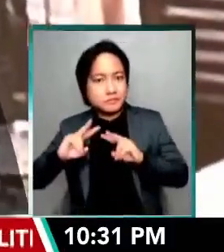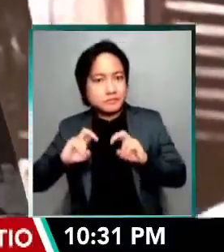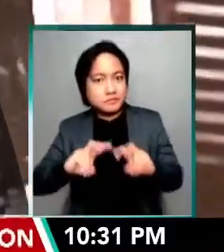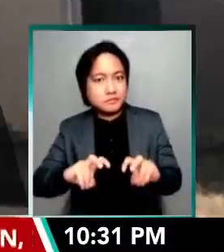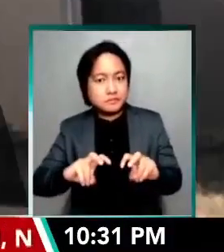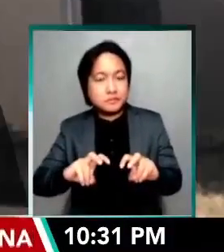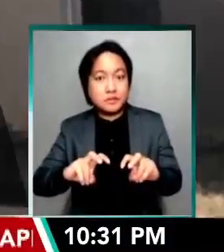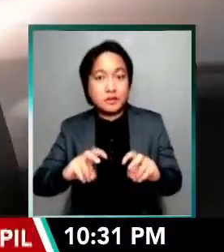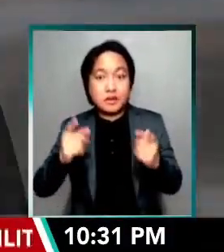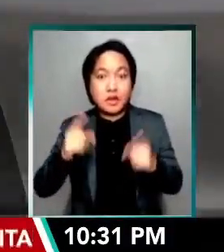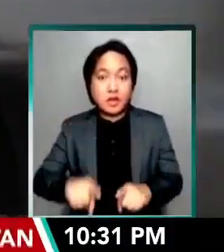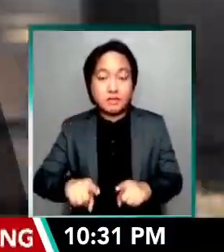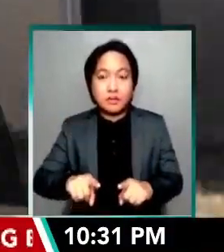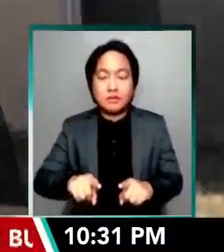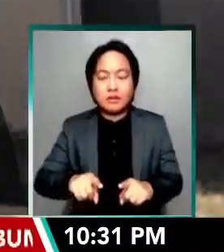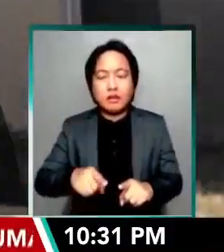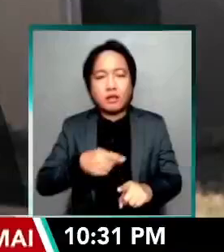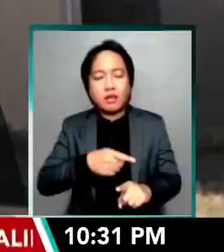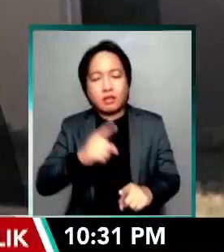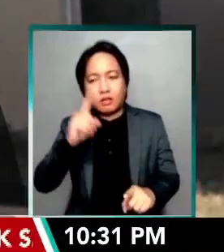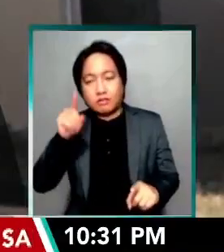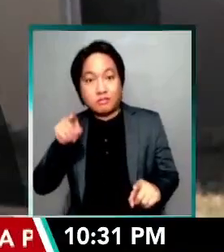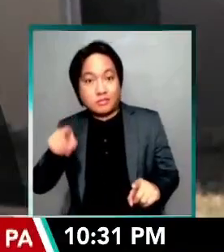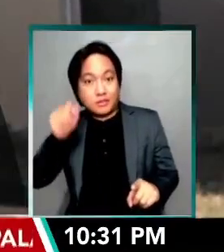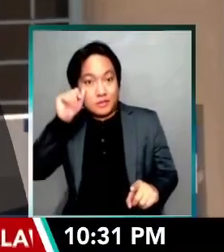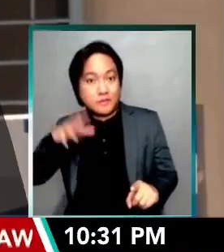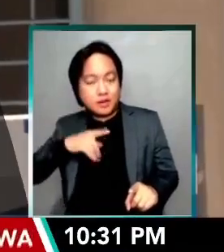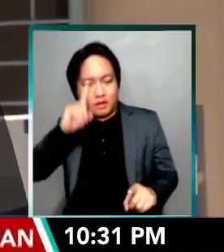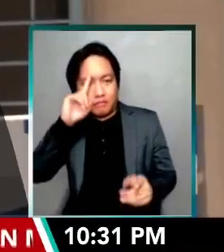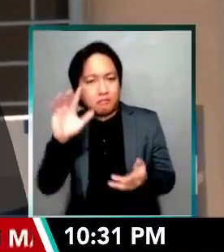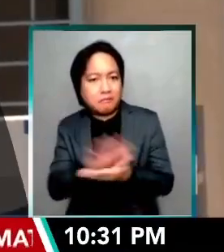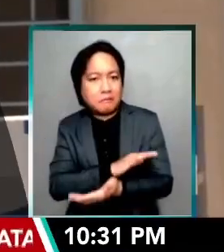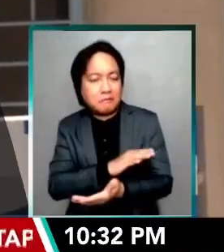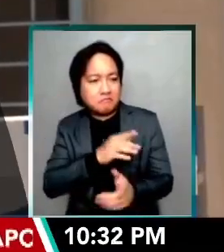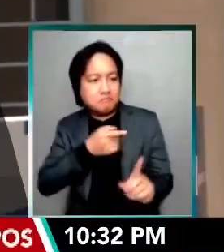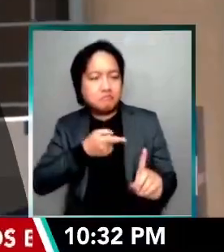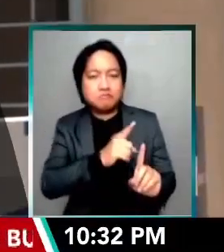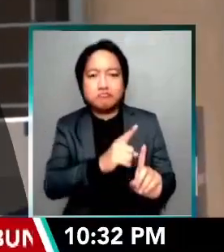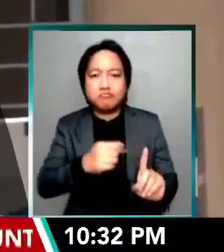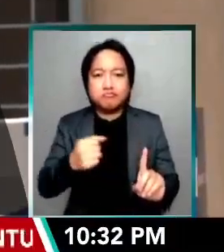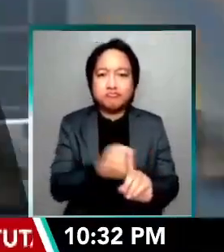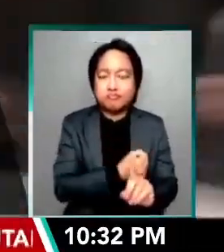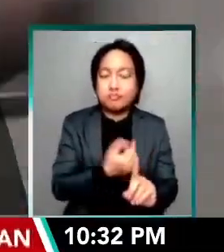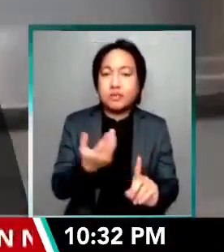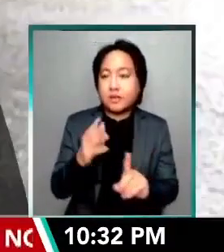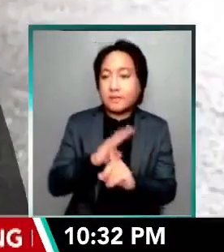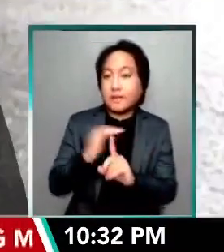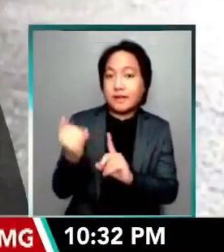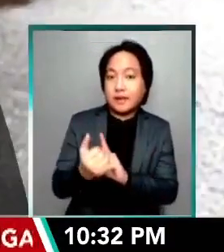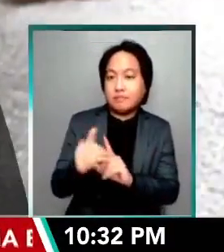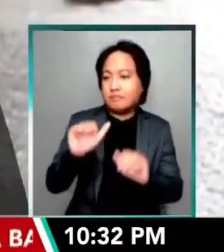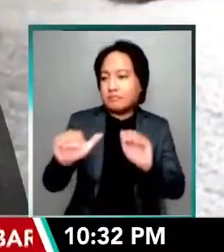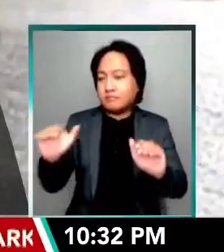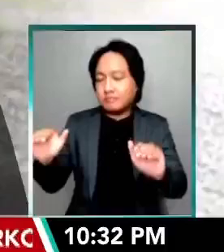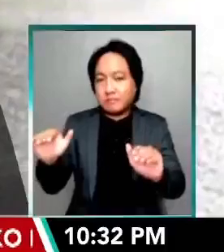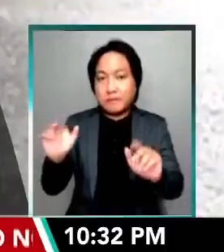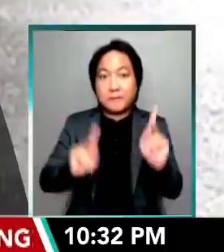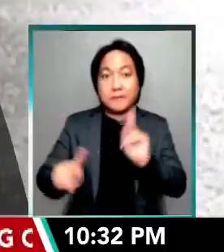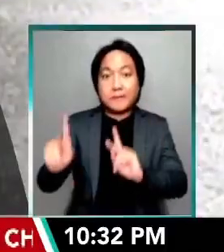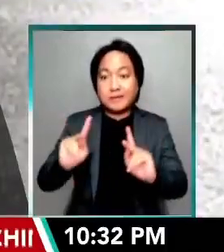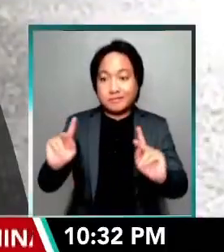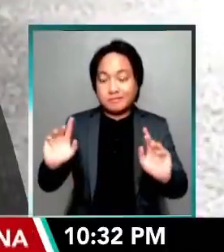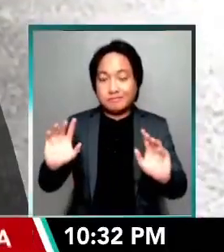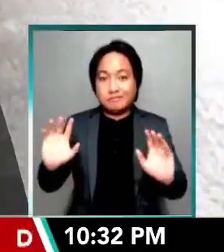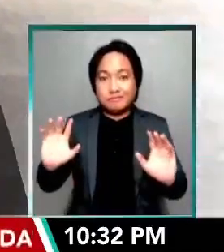biktima. Ipatatawag daw ng mga opisyal ng barangay ang lahat ng sangkot sa rambol. Sinusubukan pa ng GMA Regional